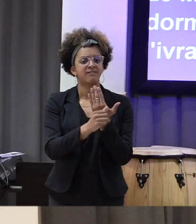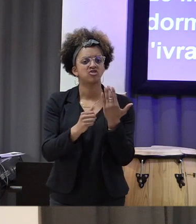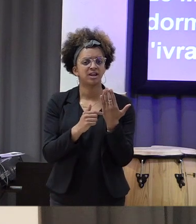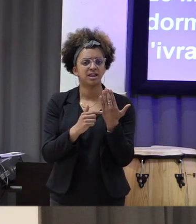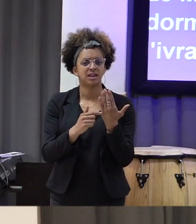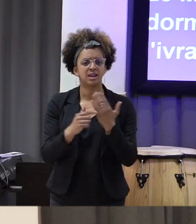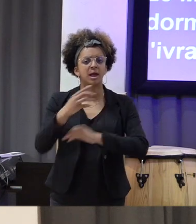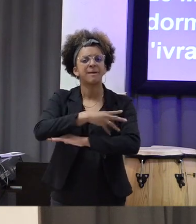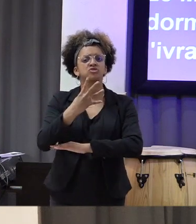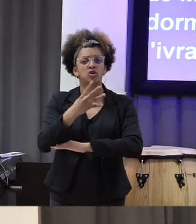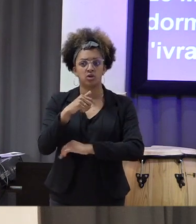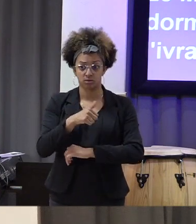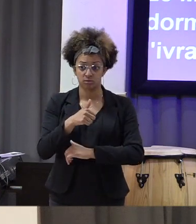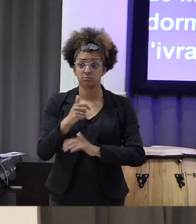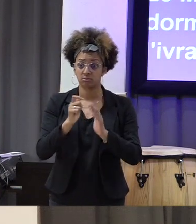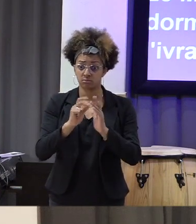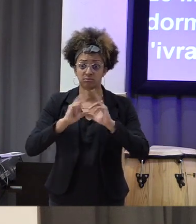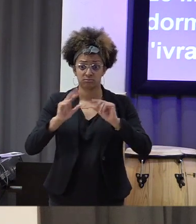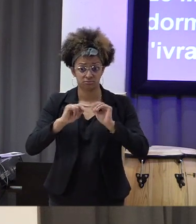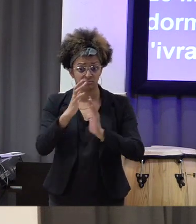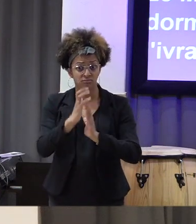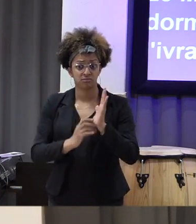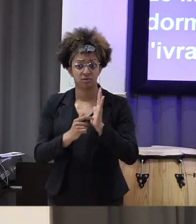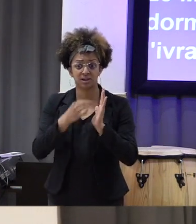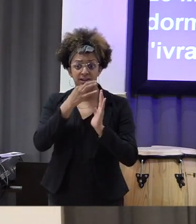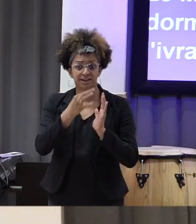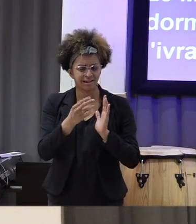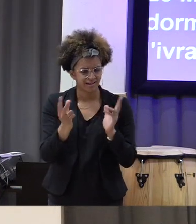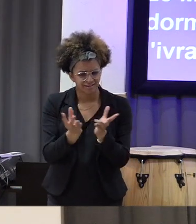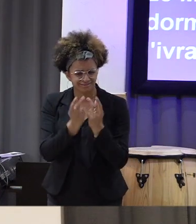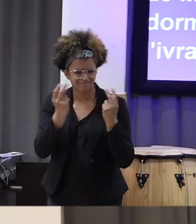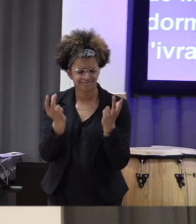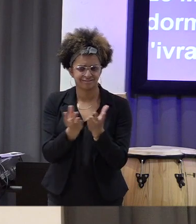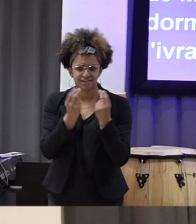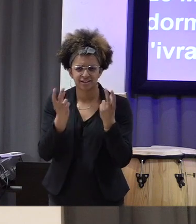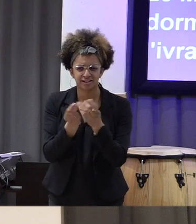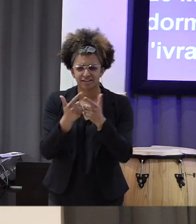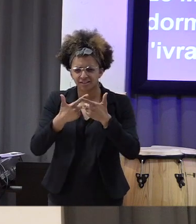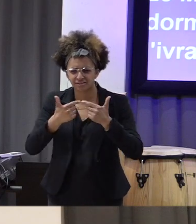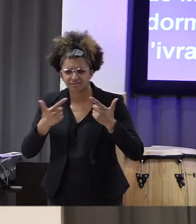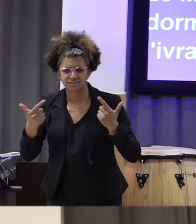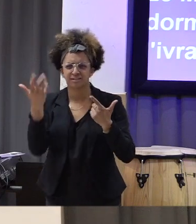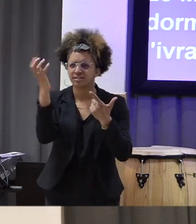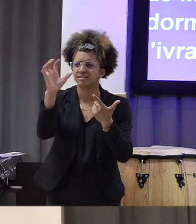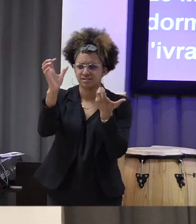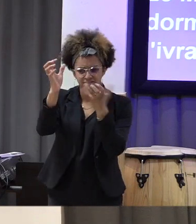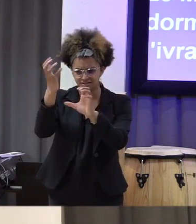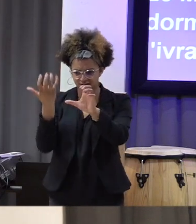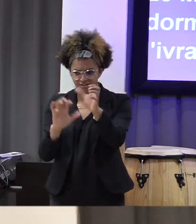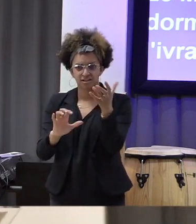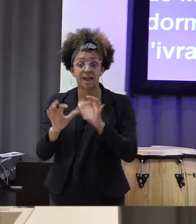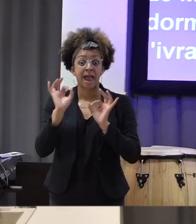Matthieu nous donnent les aspects divers que présente le